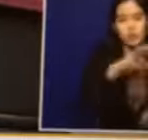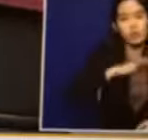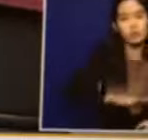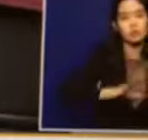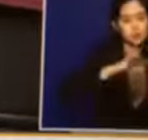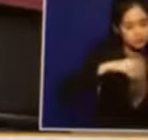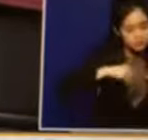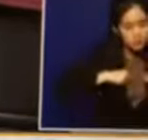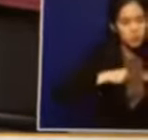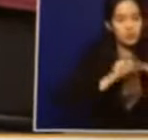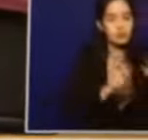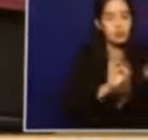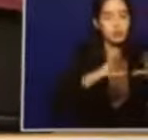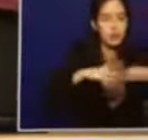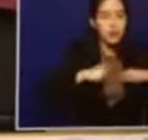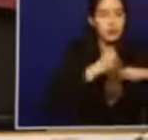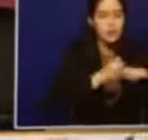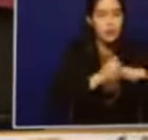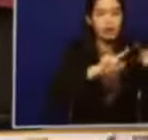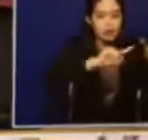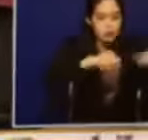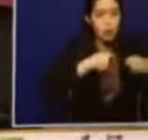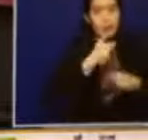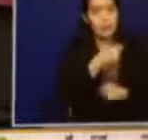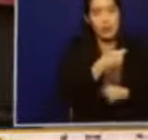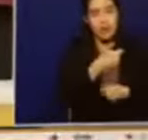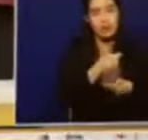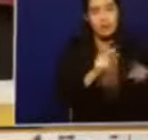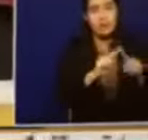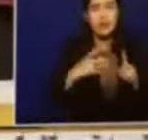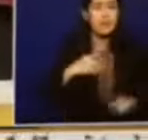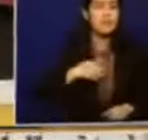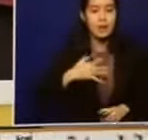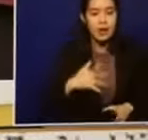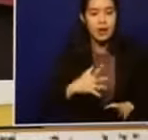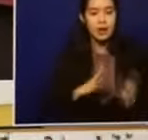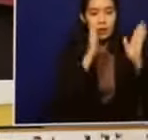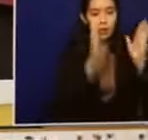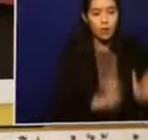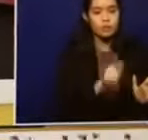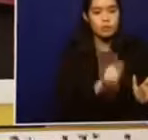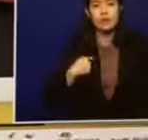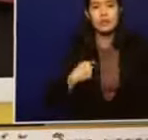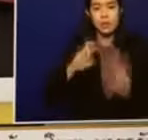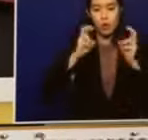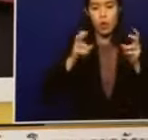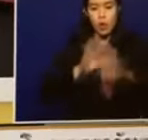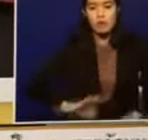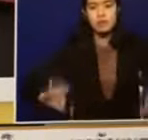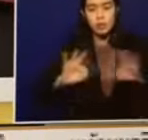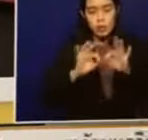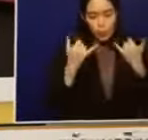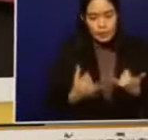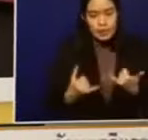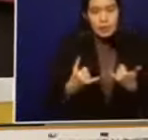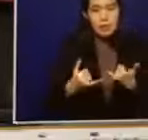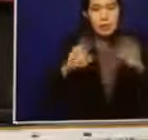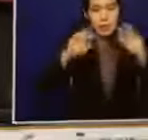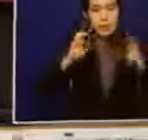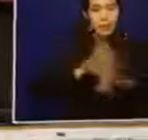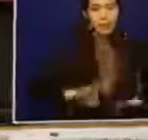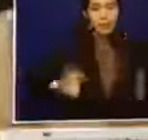านตอบแต่เรื่องนี้เป็นเรื่องส่วนตัวครับการจะมอบให้ท่านอื่นตอบเนี่ยผมว่าอาจจะไม่เหมาะสมผมว่าท่านวิษณุการอภิปรายไม่ไว้วางใจมากกว่าขอบพระคุณ